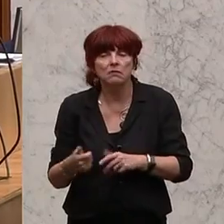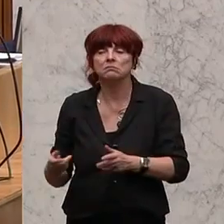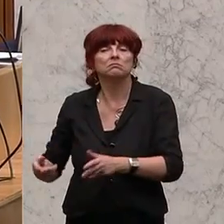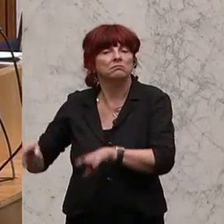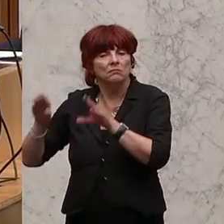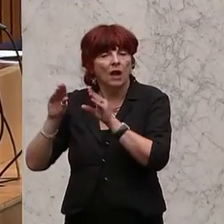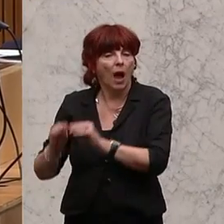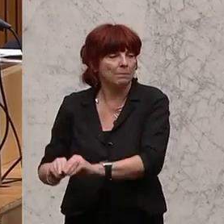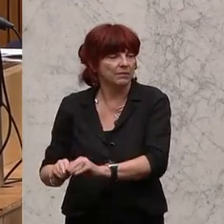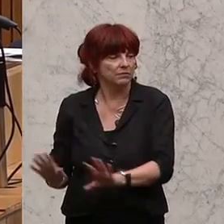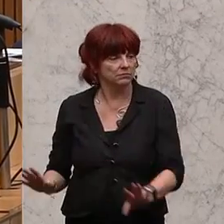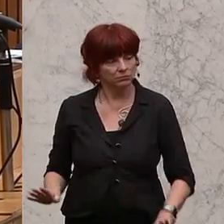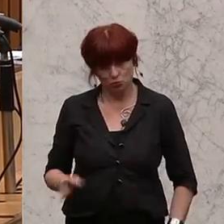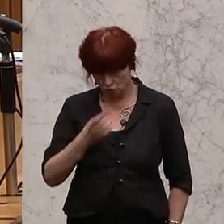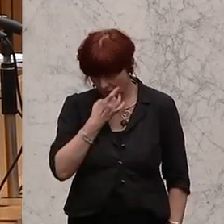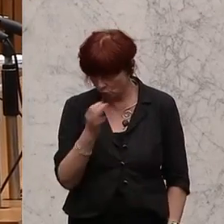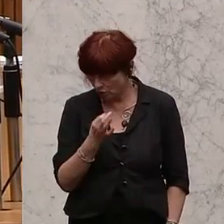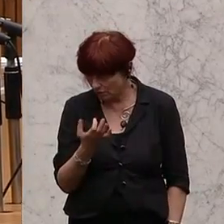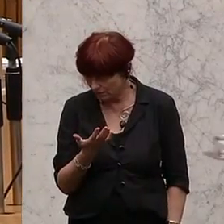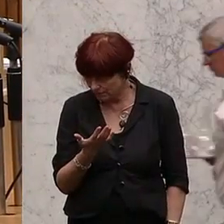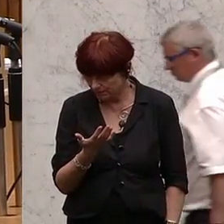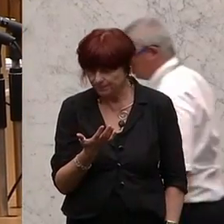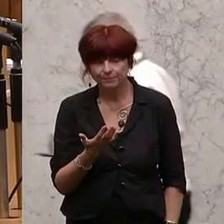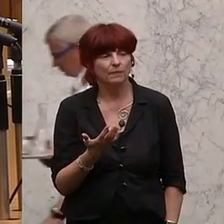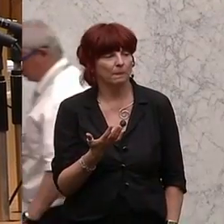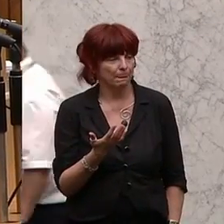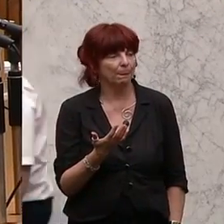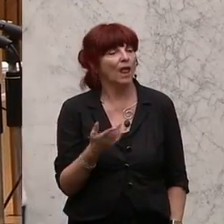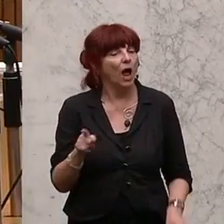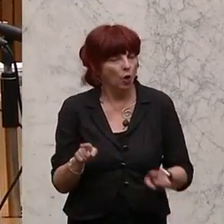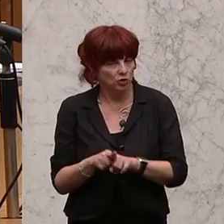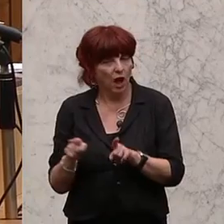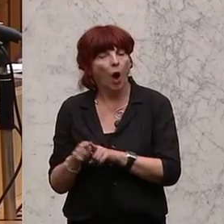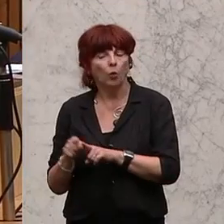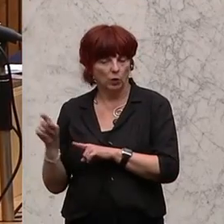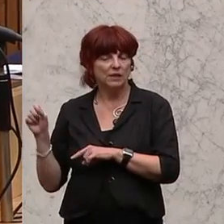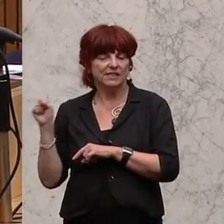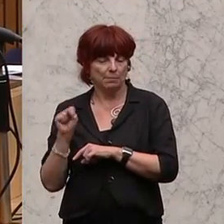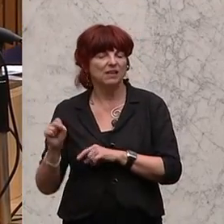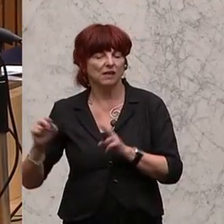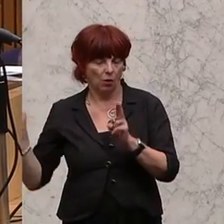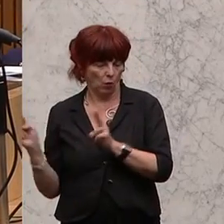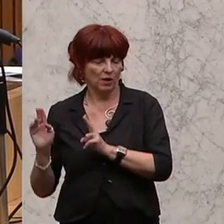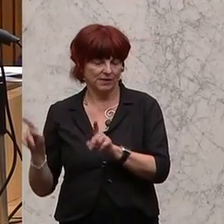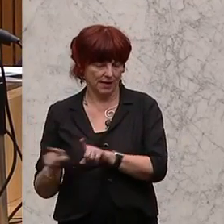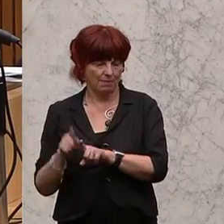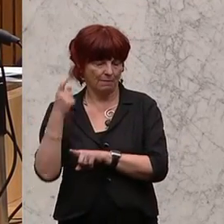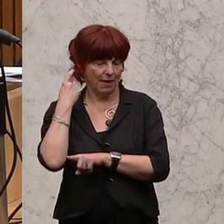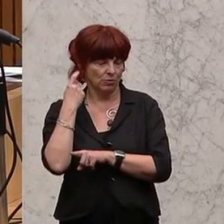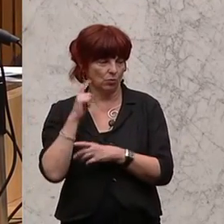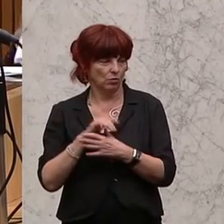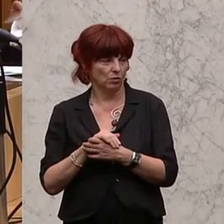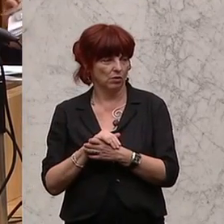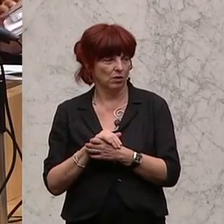abstellen. Ich glaube, da geben Sie mir recht. Das hat auch der Basti Fantasti so gesehen. Und